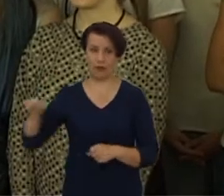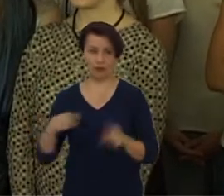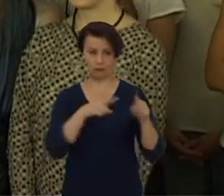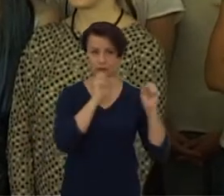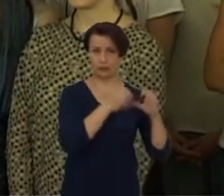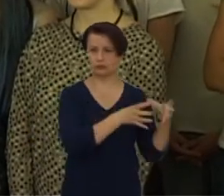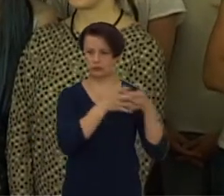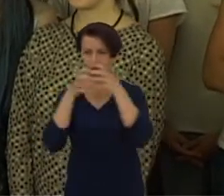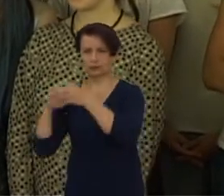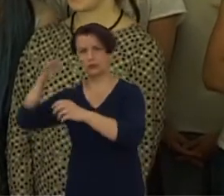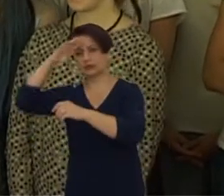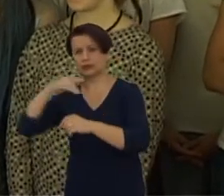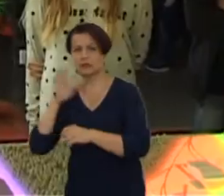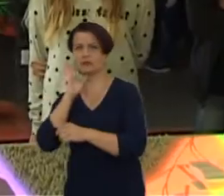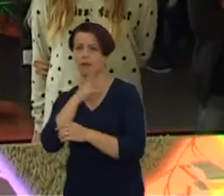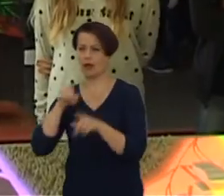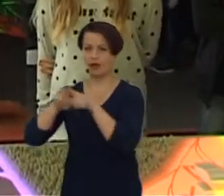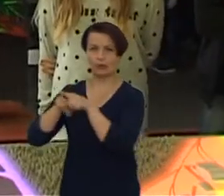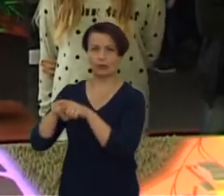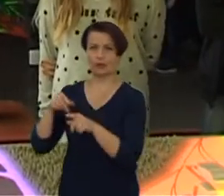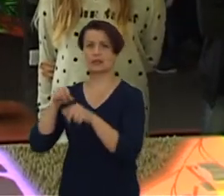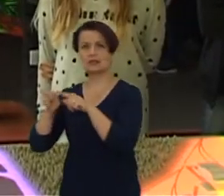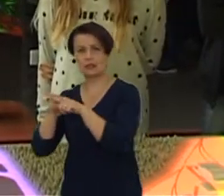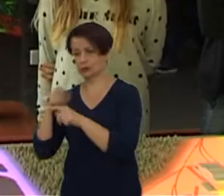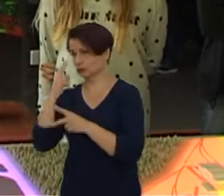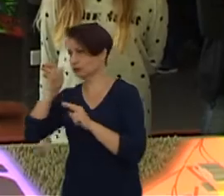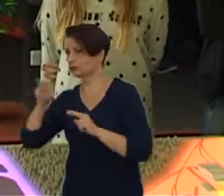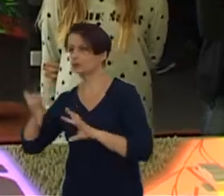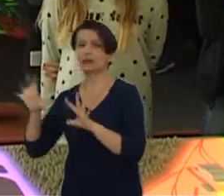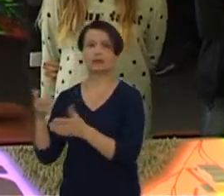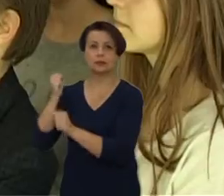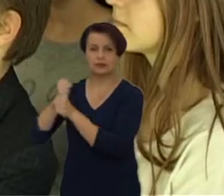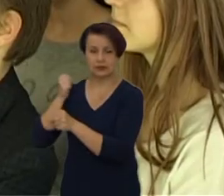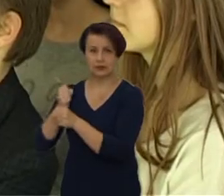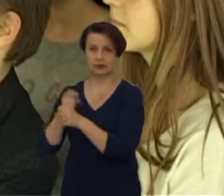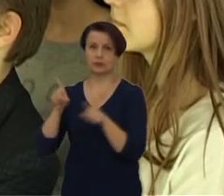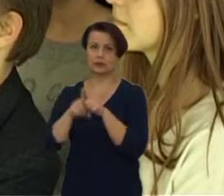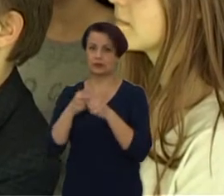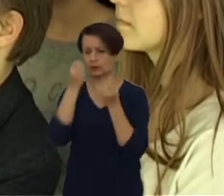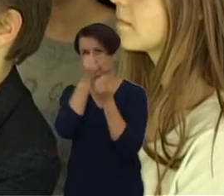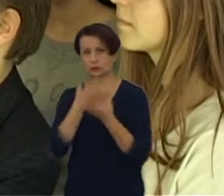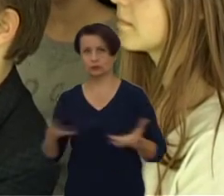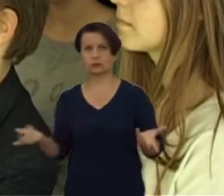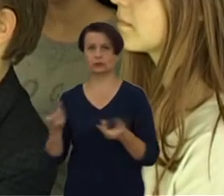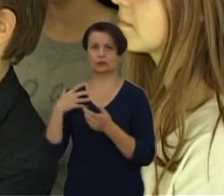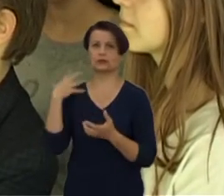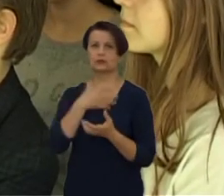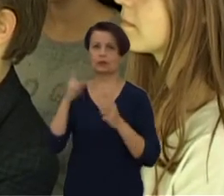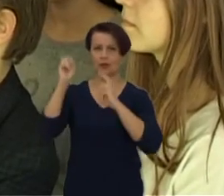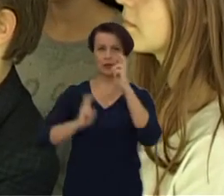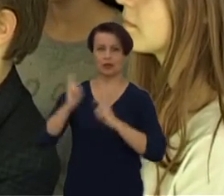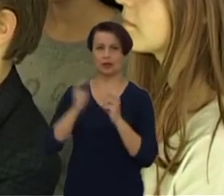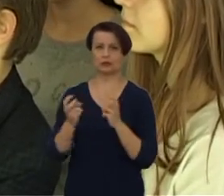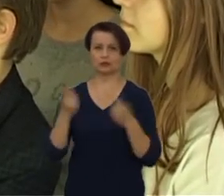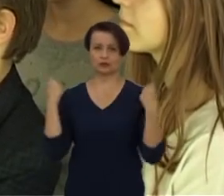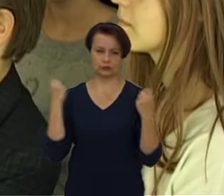aplankyti tėčius, mamas ir brolius bei seseris jų darbo vietose. Susipažinti su didžiulės gamyklos svarbiausiais cechais bei patirti